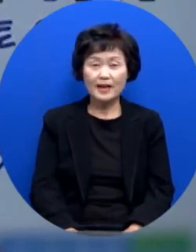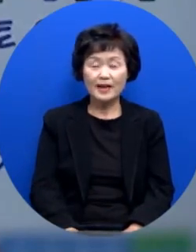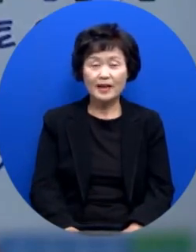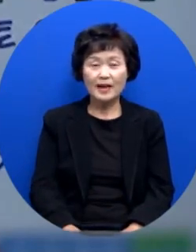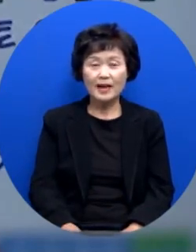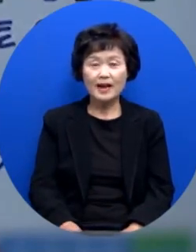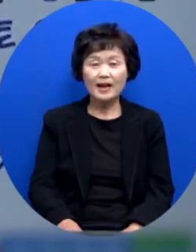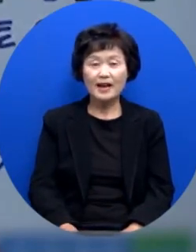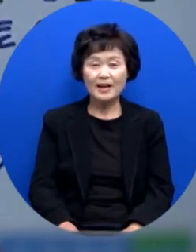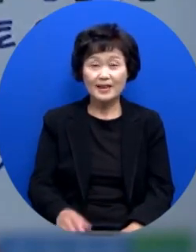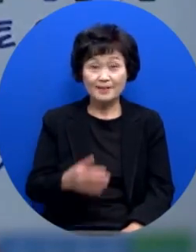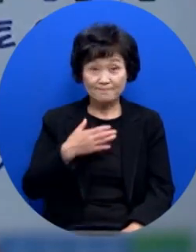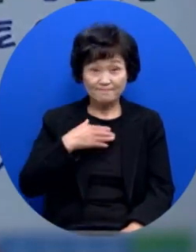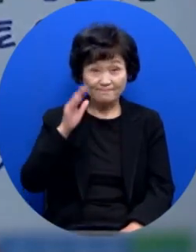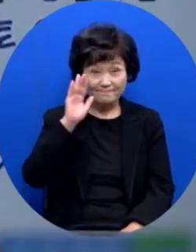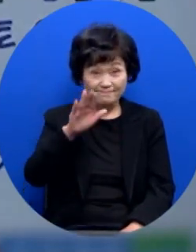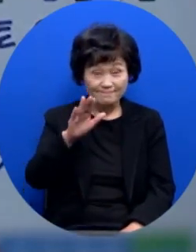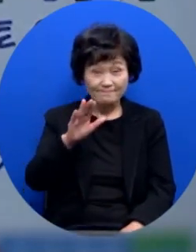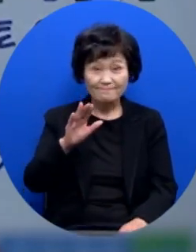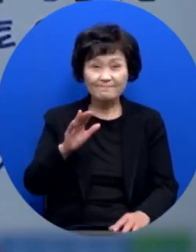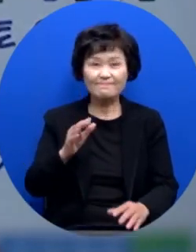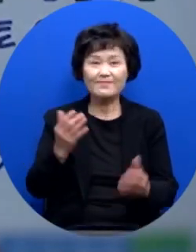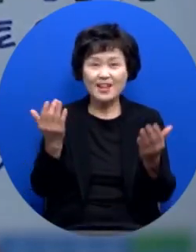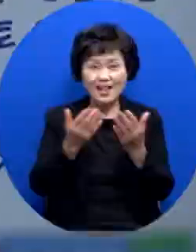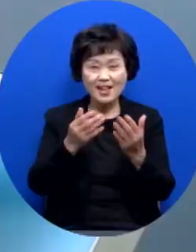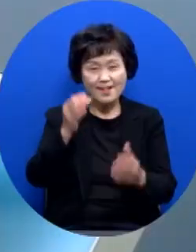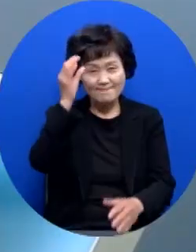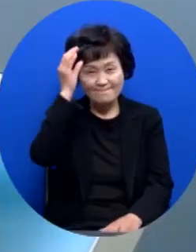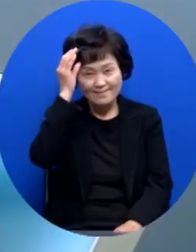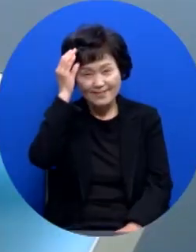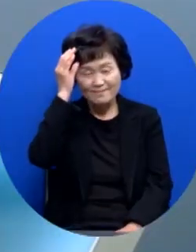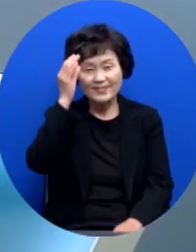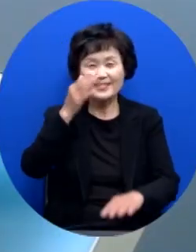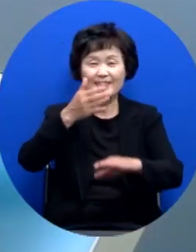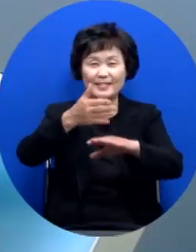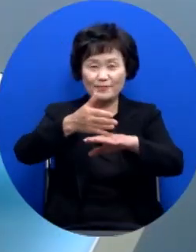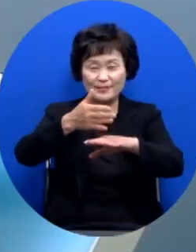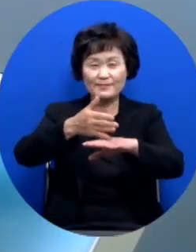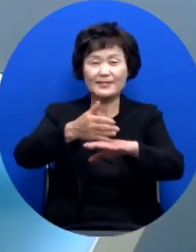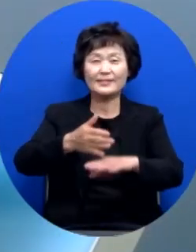기대하면서 저 또한 기대해 보겠습니다. 감사합니다. 귀한 시간 내주셔서 감사합니다. 네, 감사합니다.